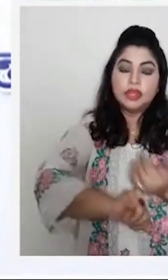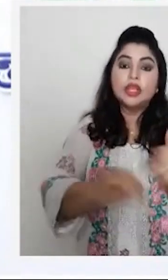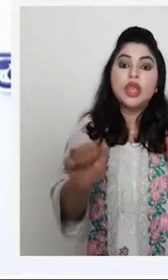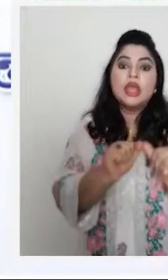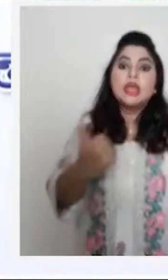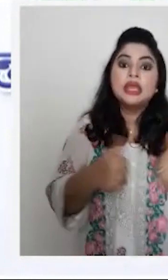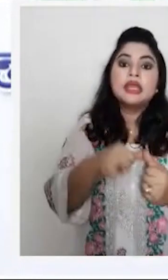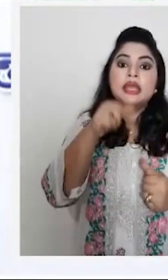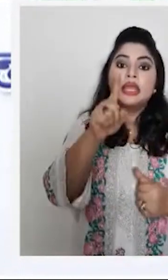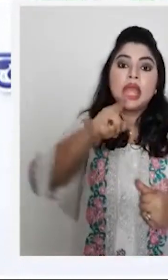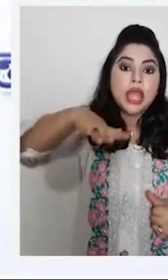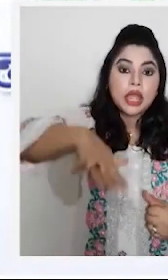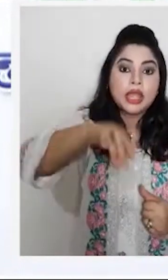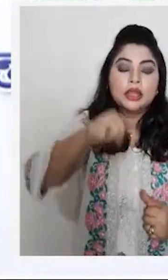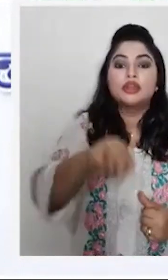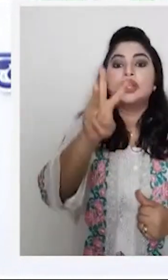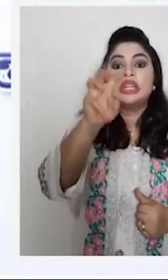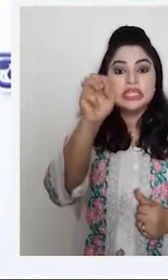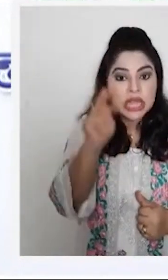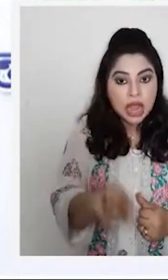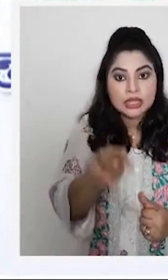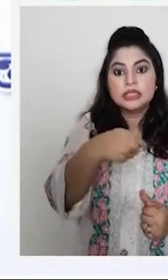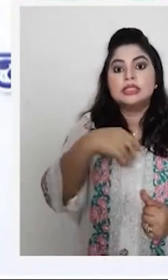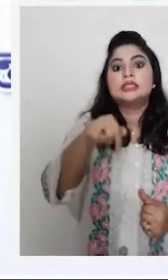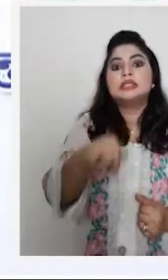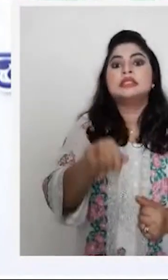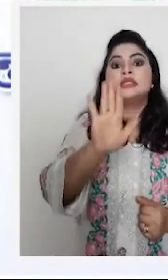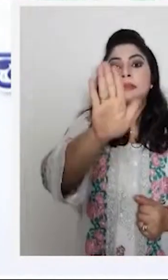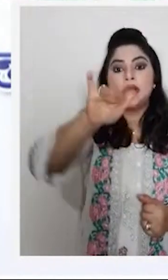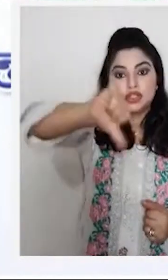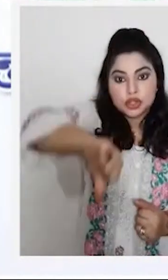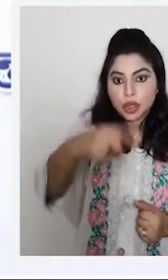15,498 জন। সারা বিশ্বে 24 ঘন্টায় শনাক্ত হয়েছেন